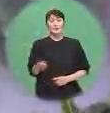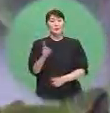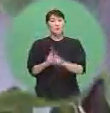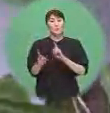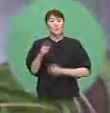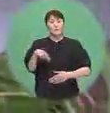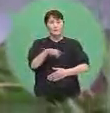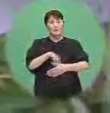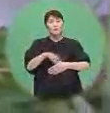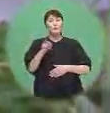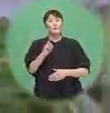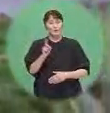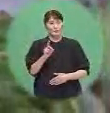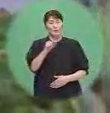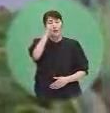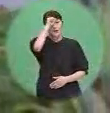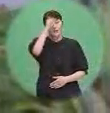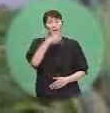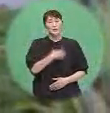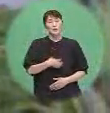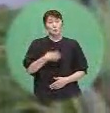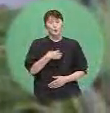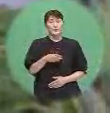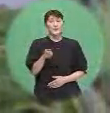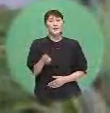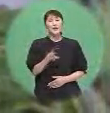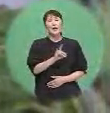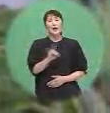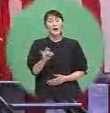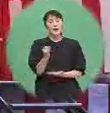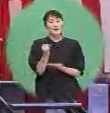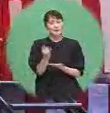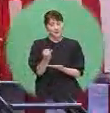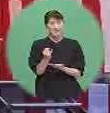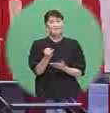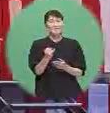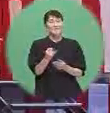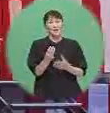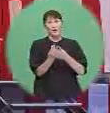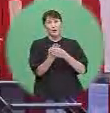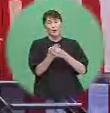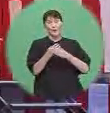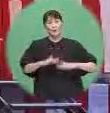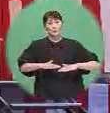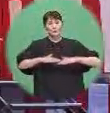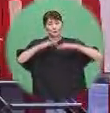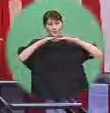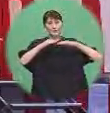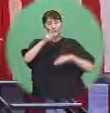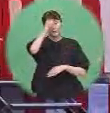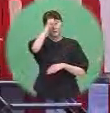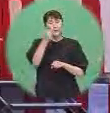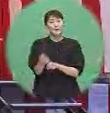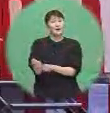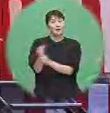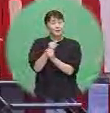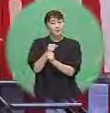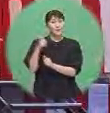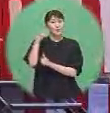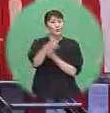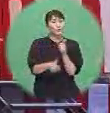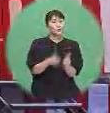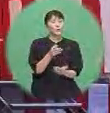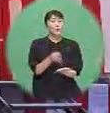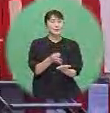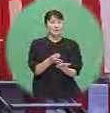祭りは病に苦しんでいた萩姫が万代熱海の湯に浸かったところ完治したという萩姫伝